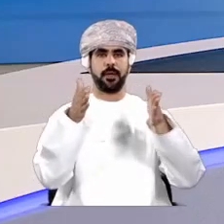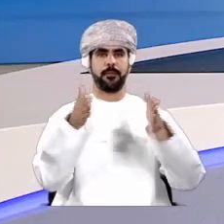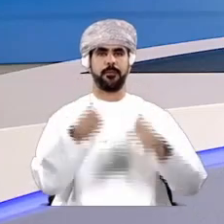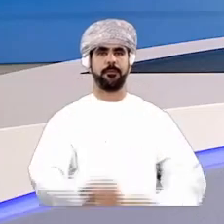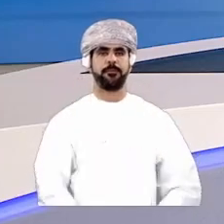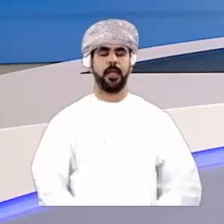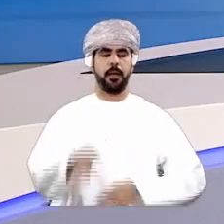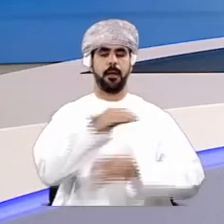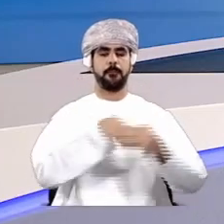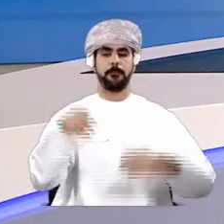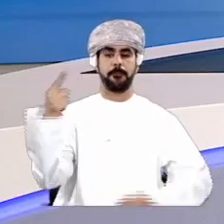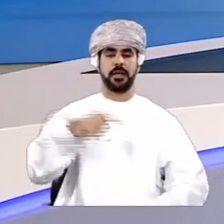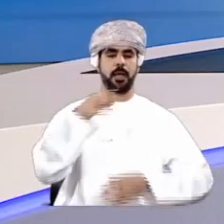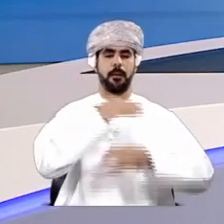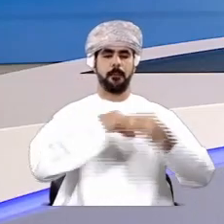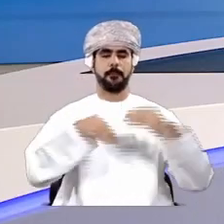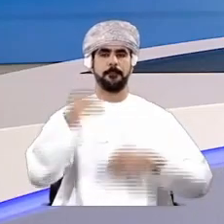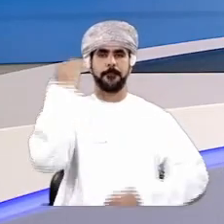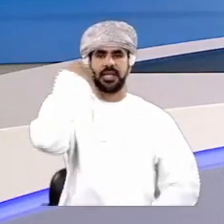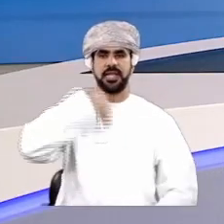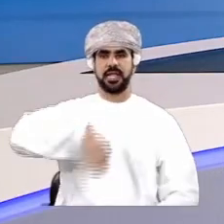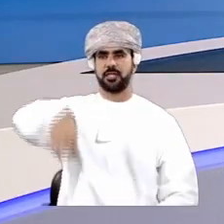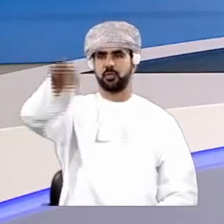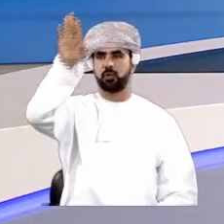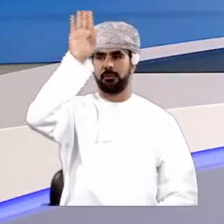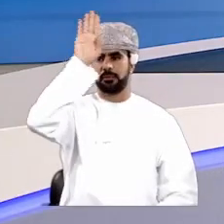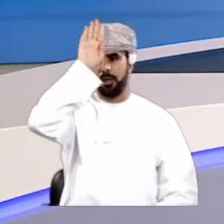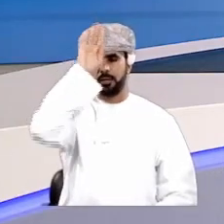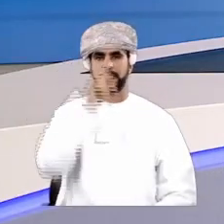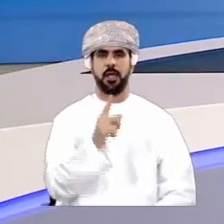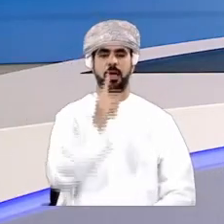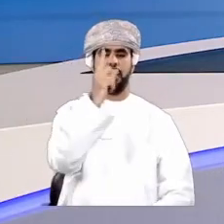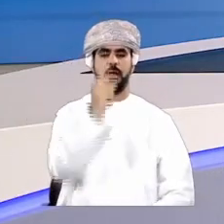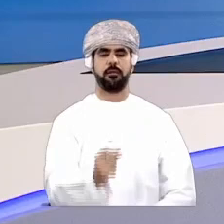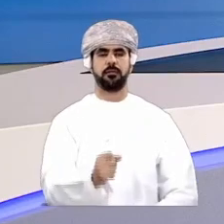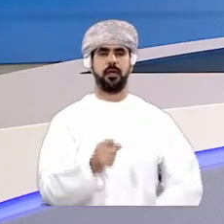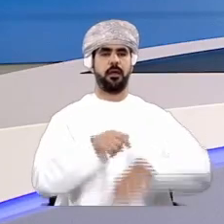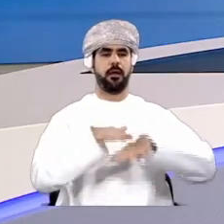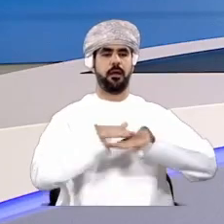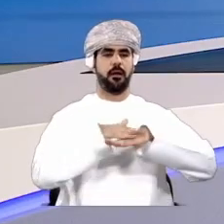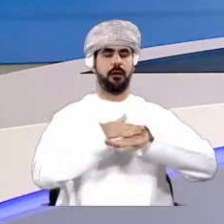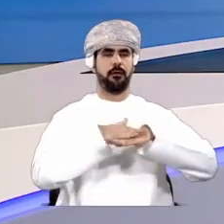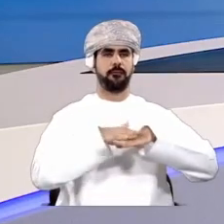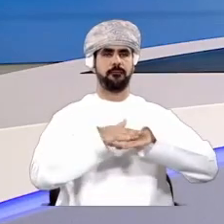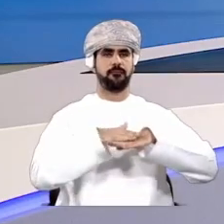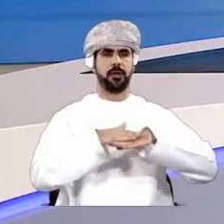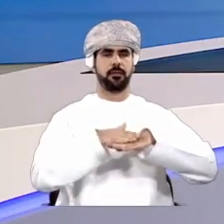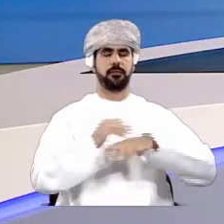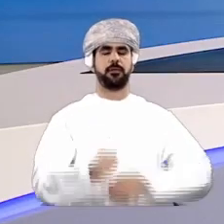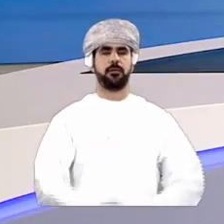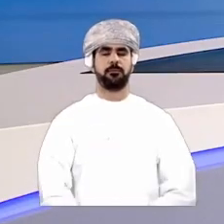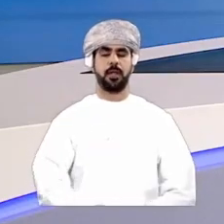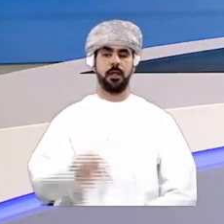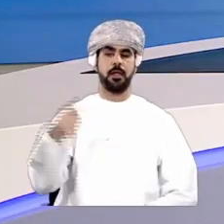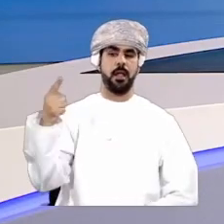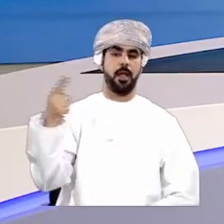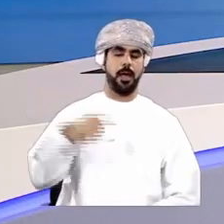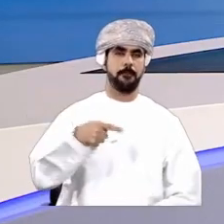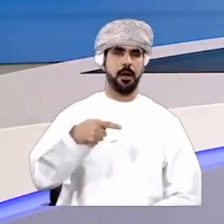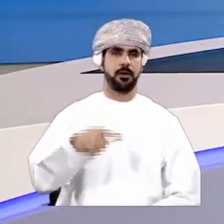بتكليف سام من حضره صاحب الجلاله السلطان هيثم بن طارق المعظم حفظه الله